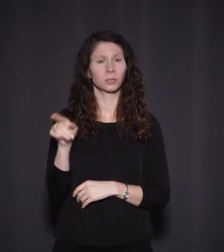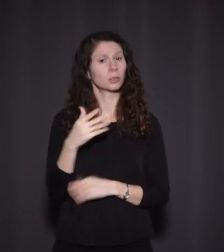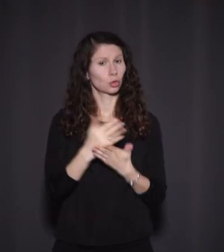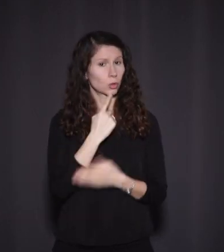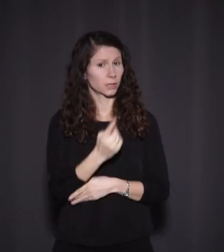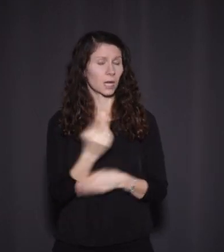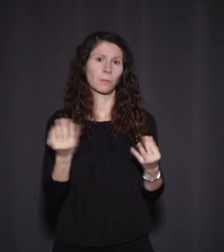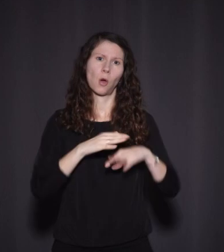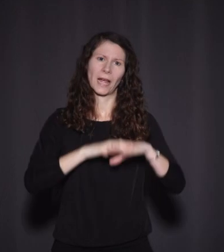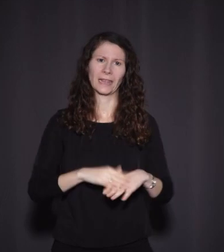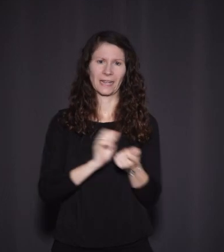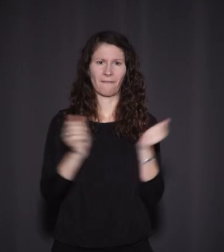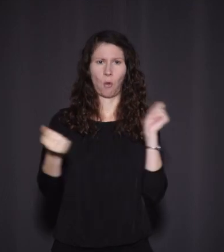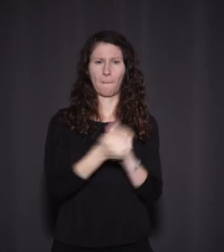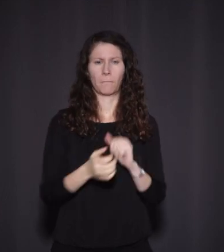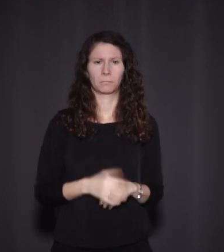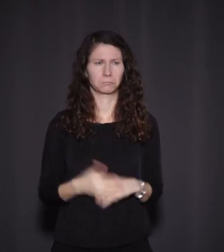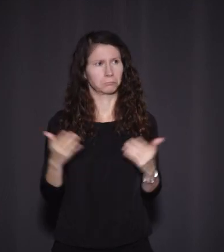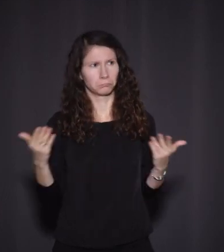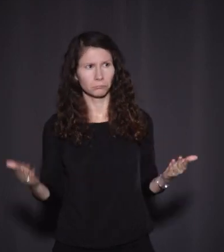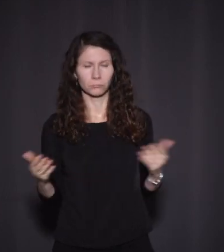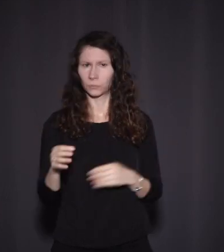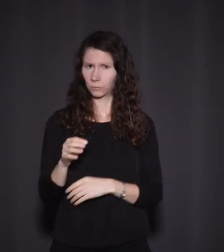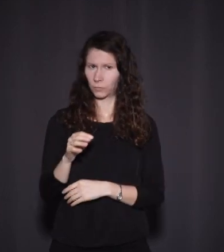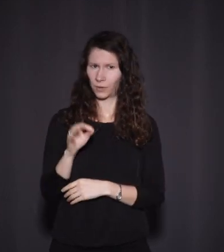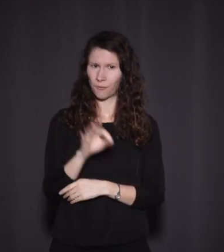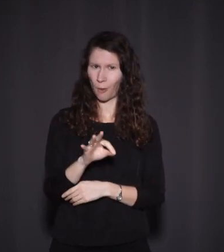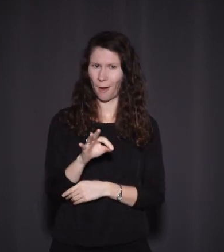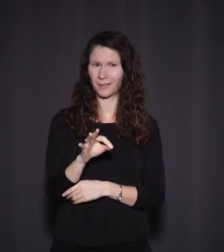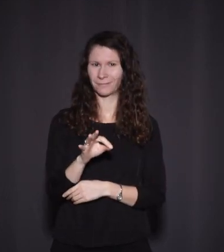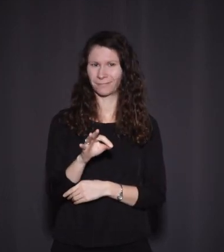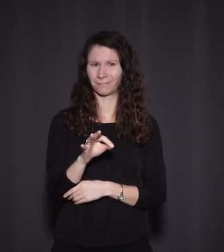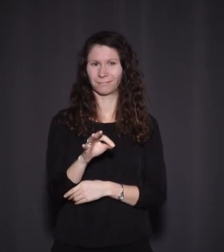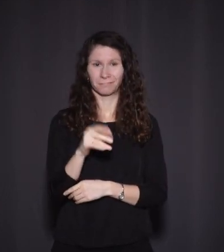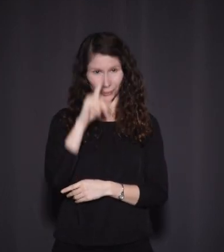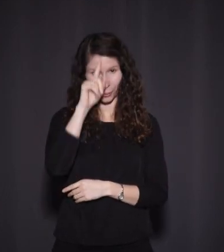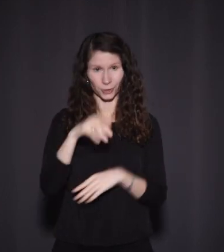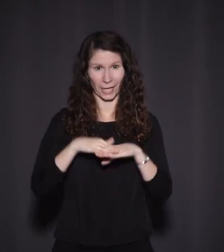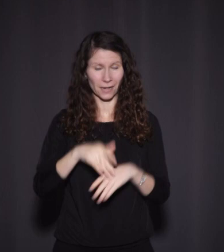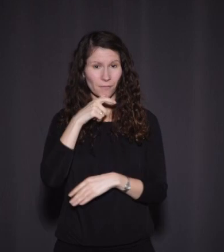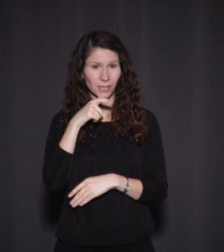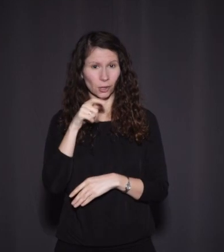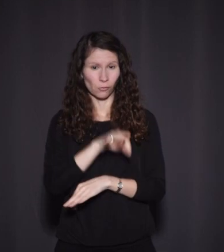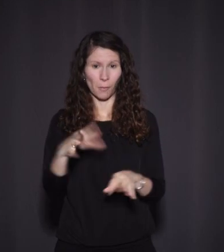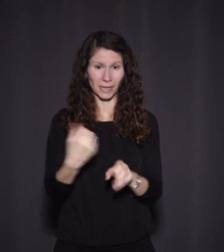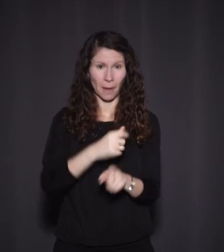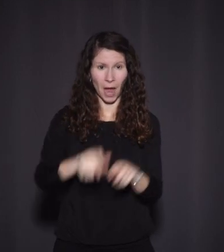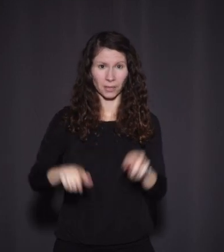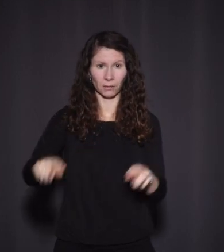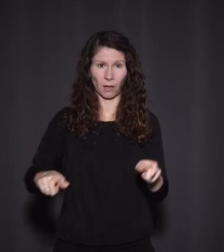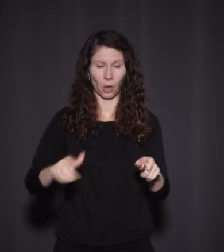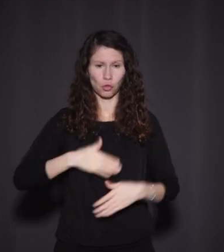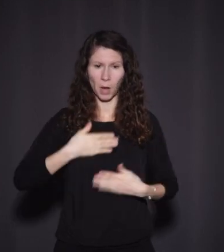Rentenreform brauchen. Völlig überraschend kommt das ja für die Mitarbeiterinnen und Mitarbeiter in der deutschen Rentenversicherung nicht, dass sich der